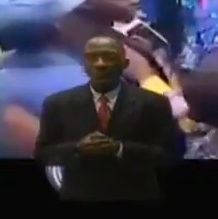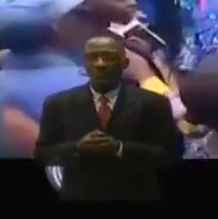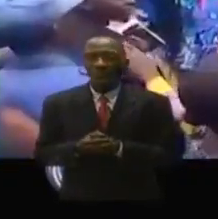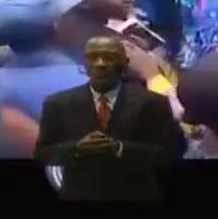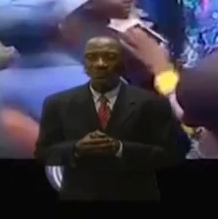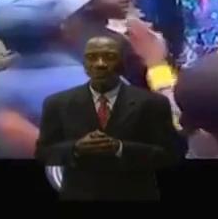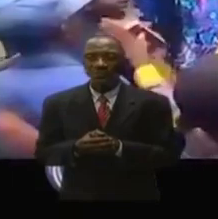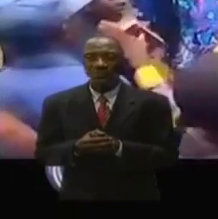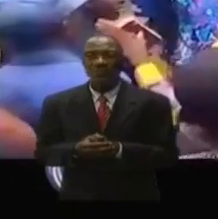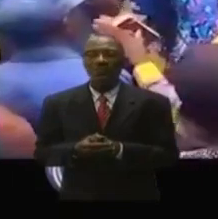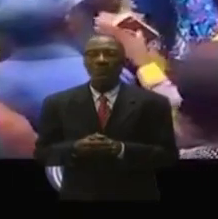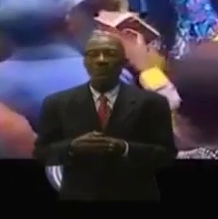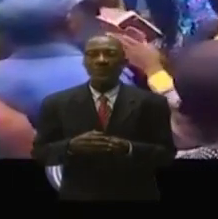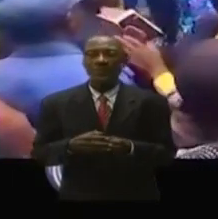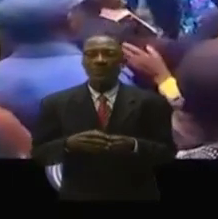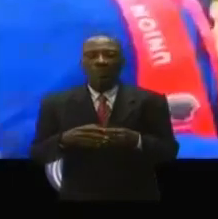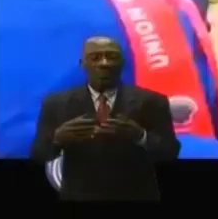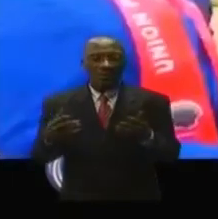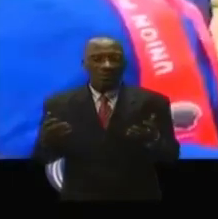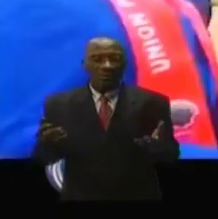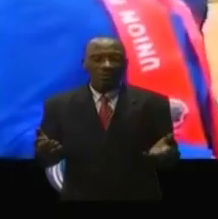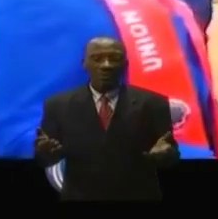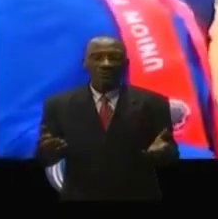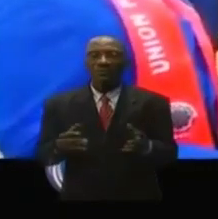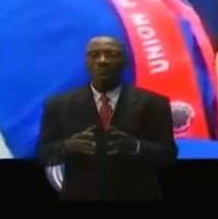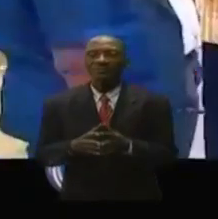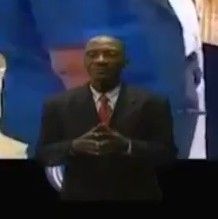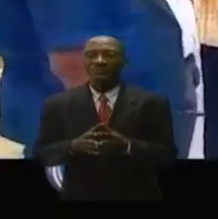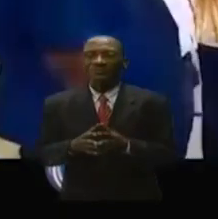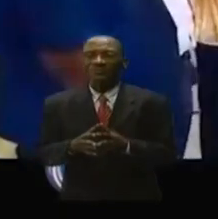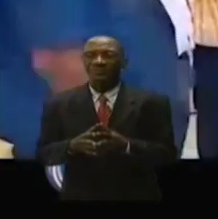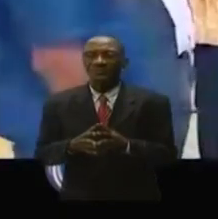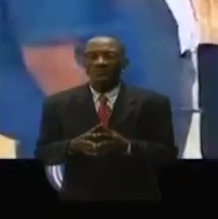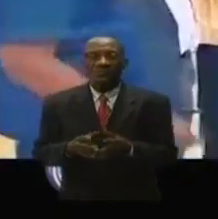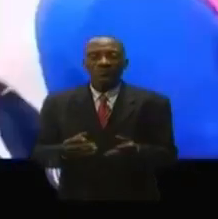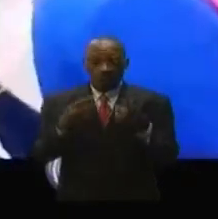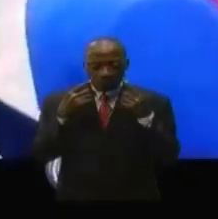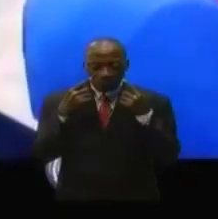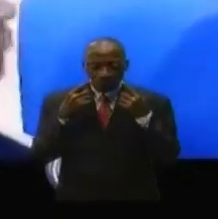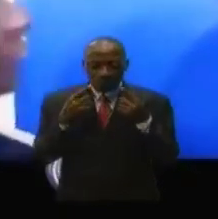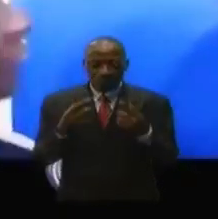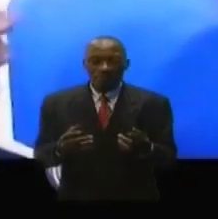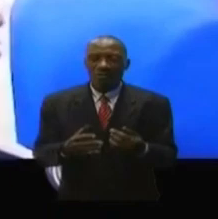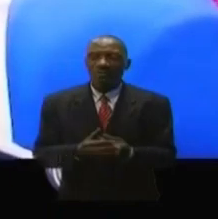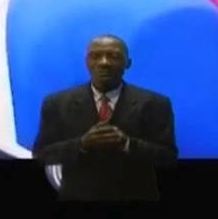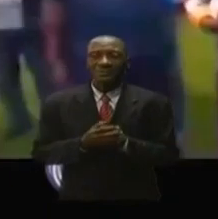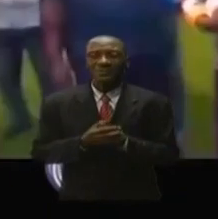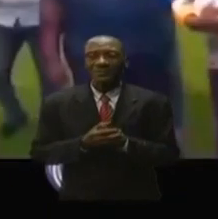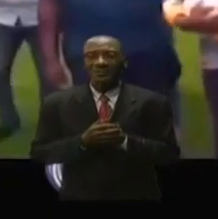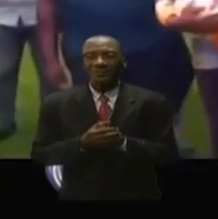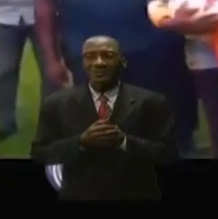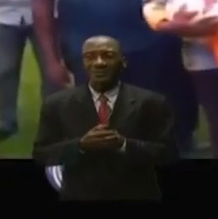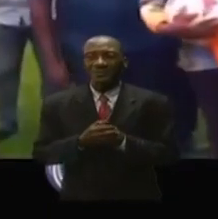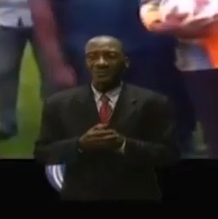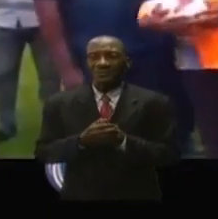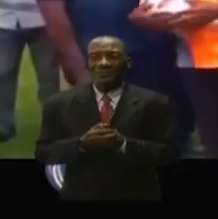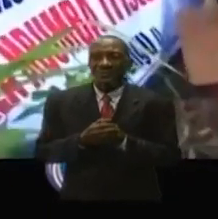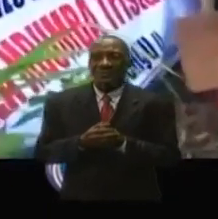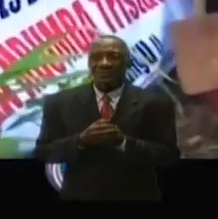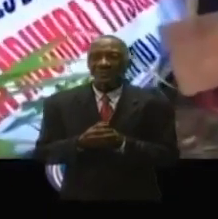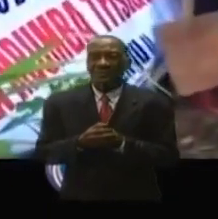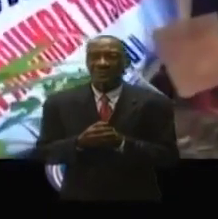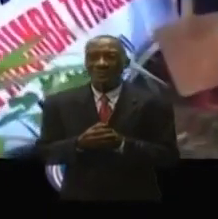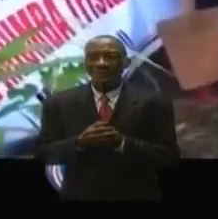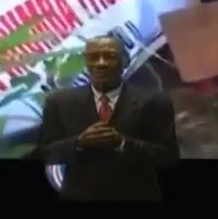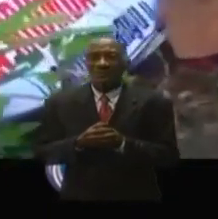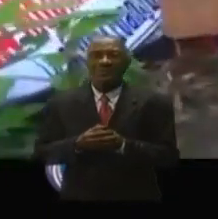permettra l'organisation des compétitions sportives dans plusieurs disciplines. Une initiative de Aloïs Lubela